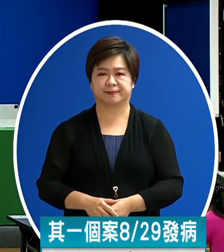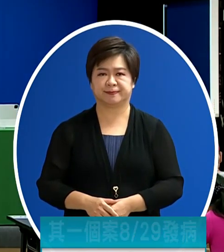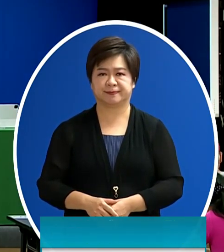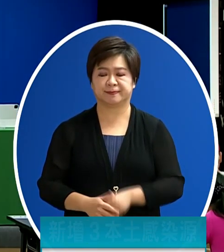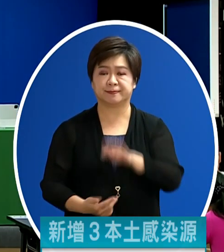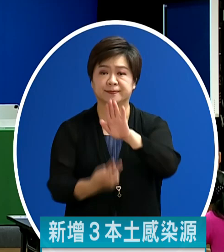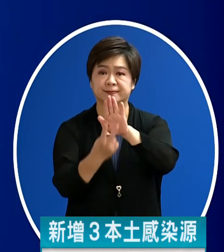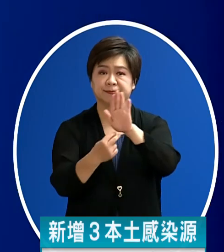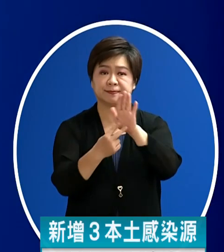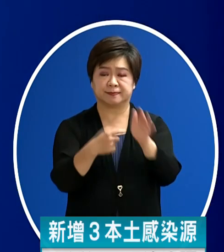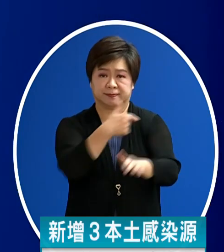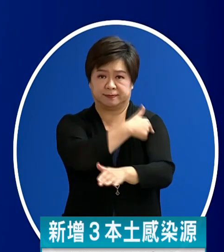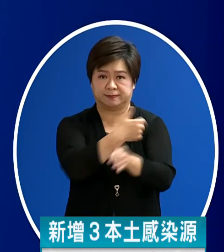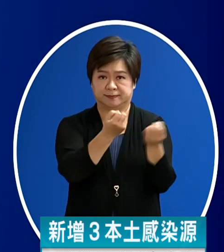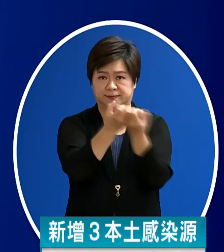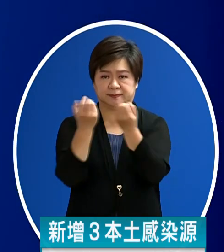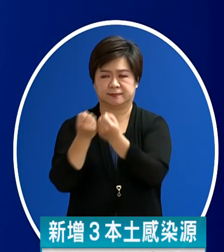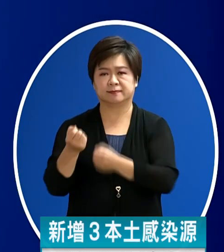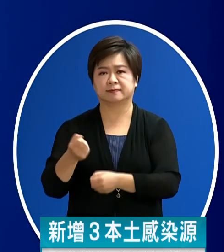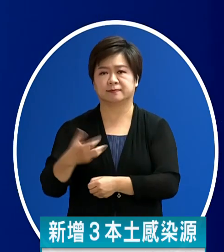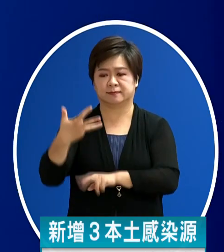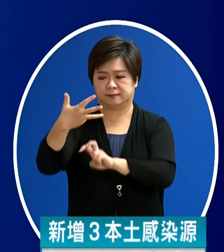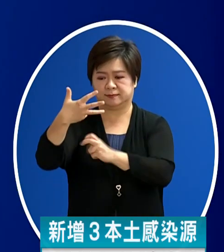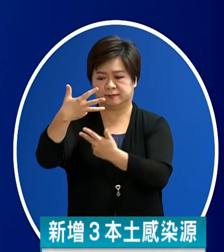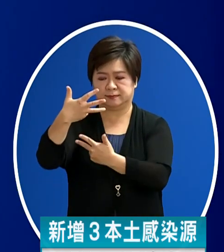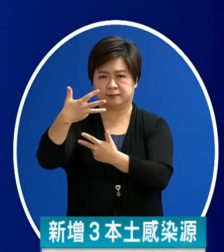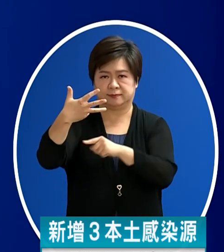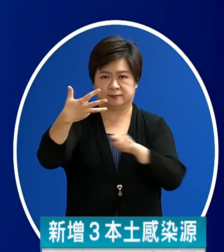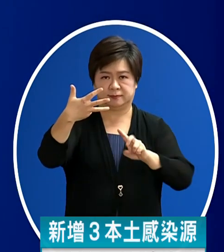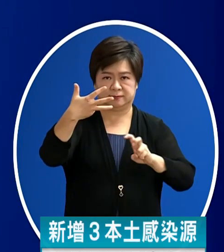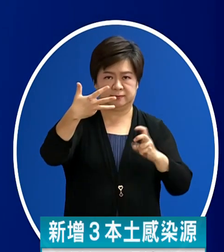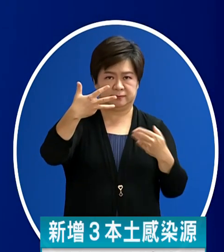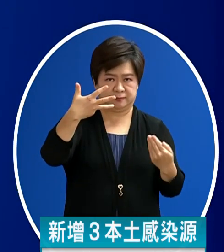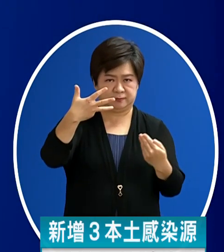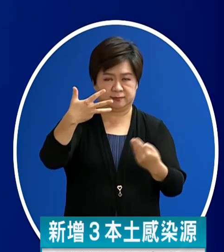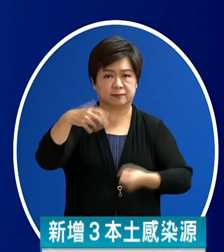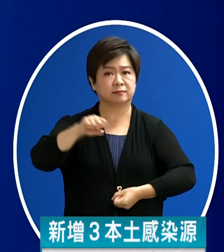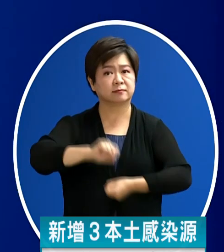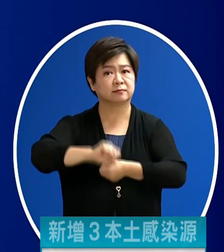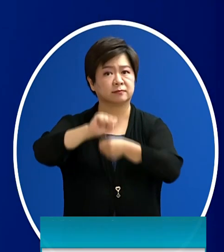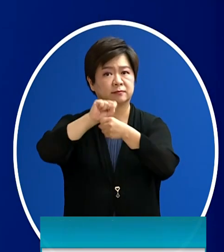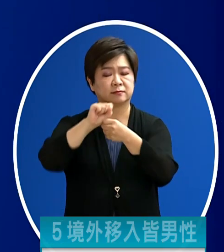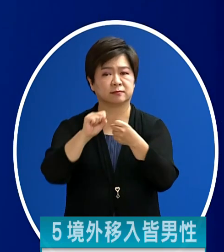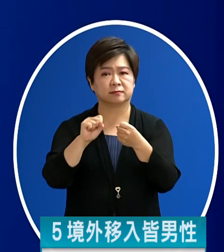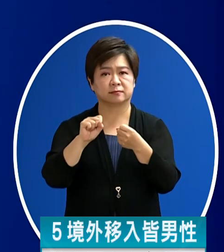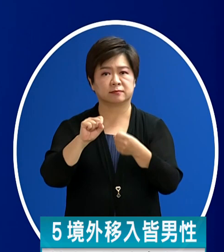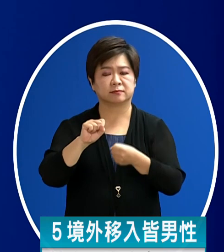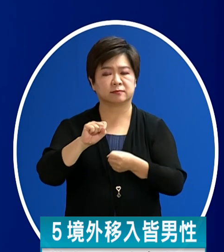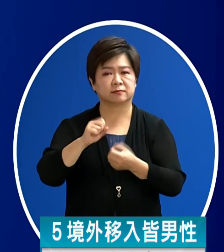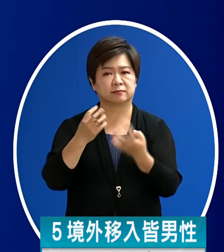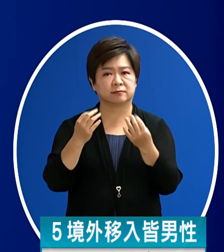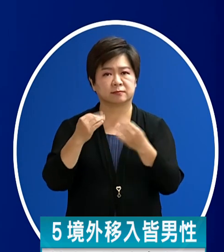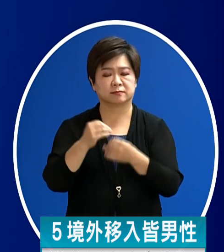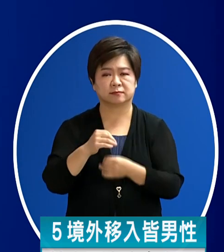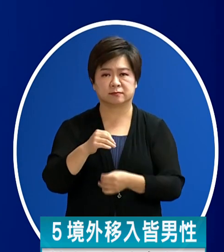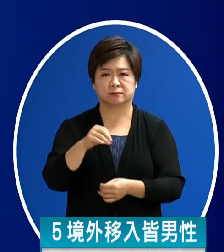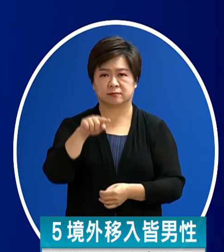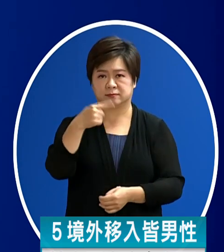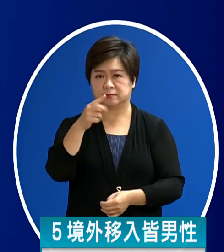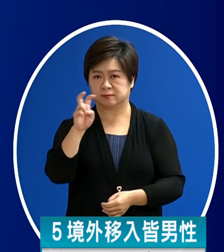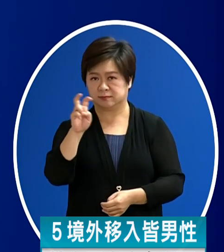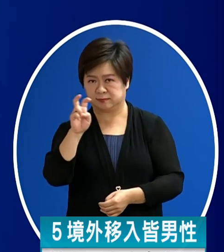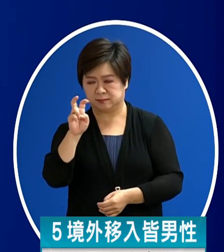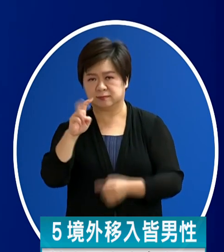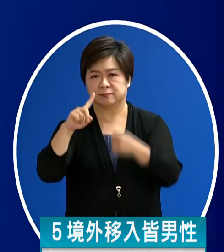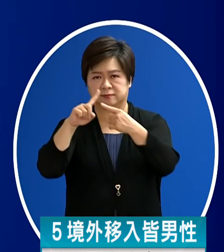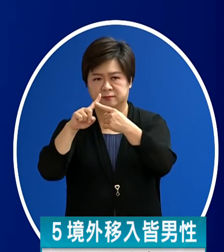应 在27号到29号之间有新增的，就是这边有新增了120例的